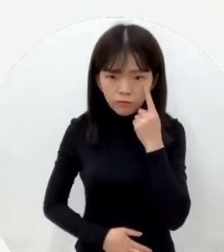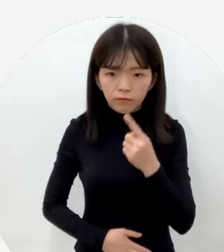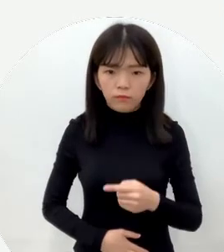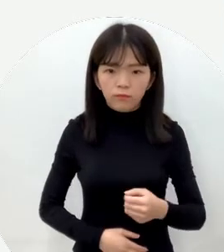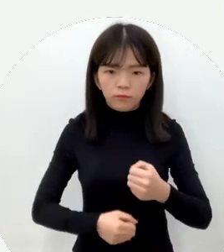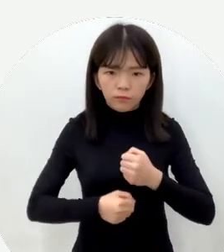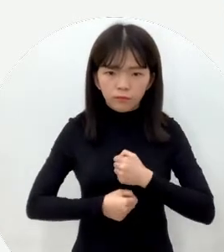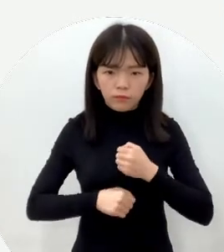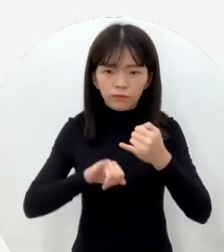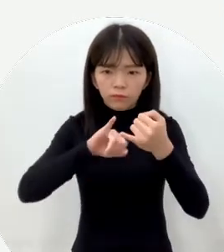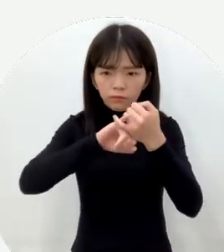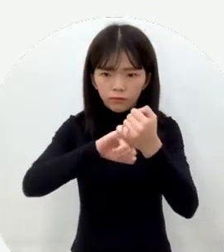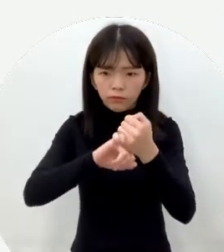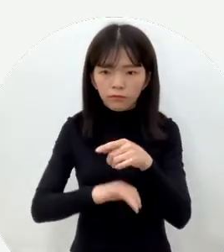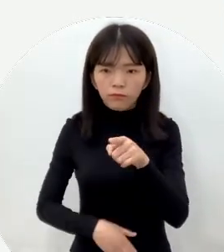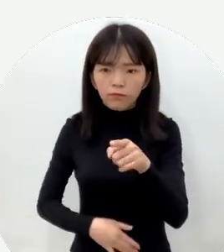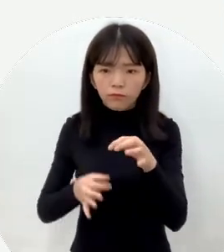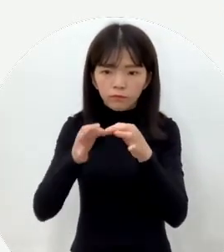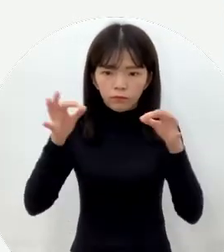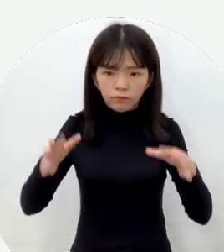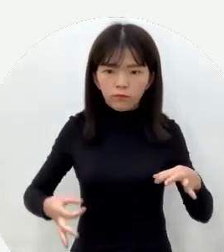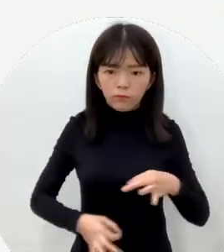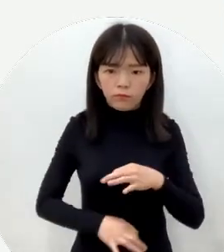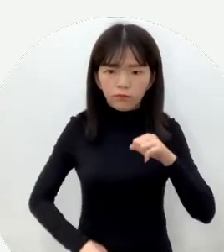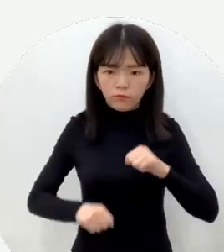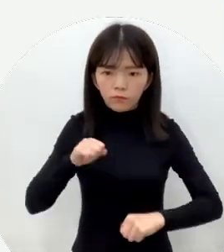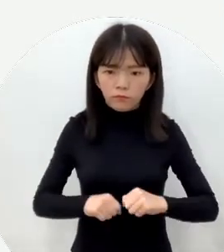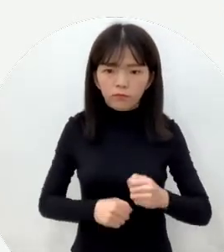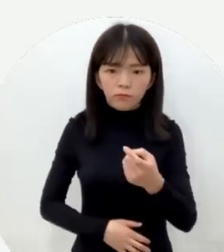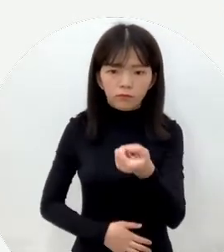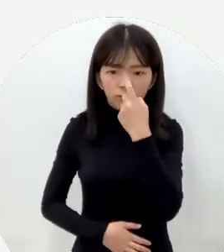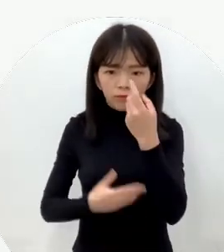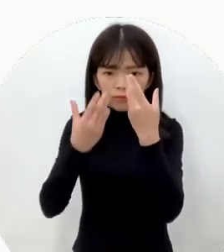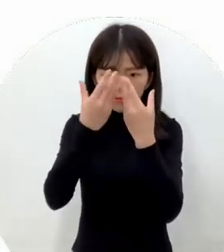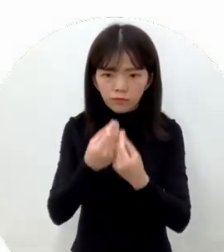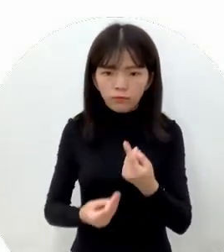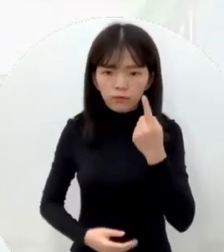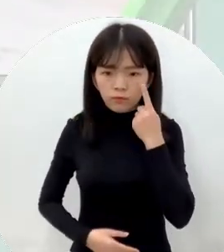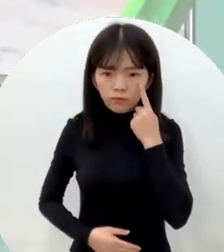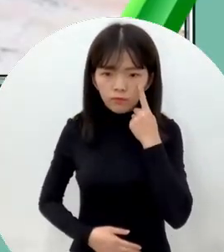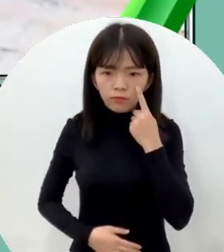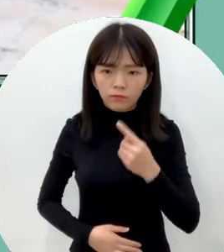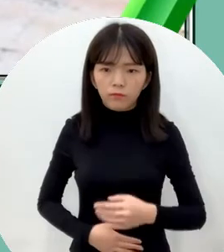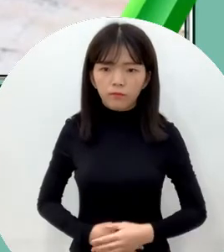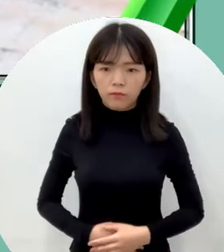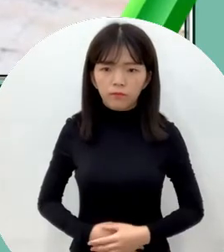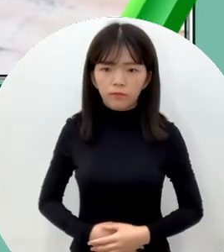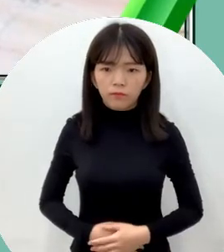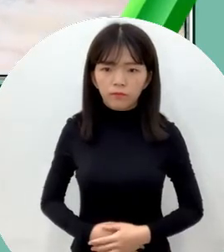간주되는 사항은 무엇인지 살펴보고 각별히 조심해야 합니다.